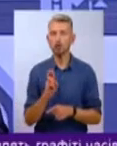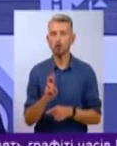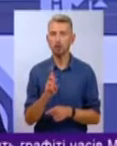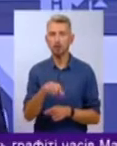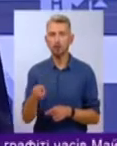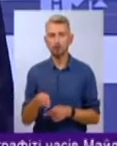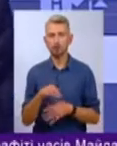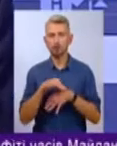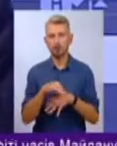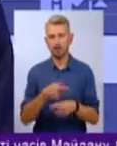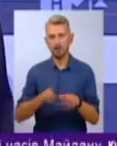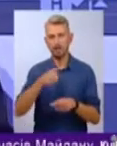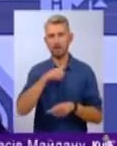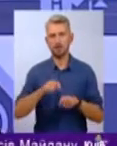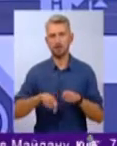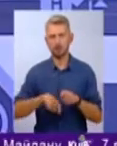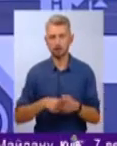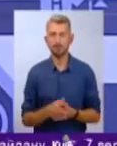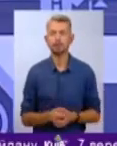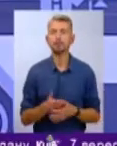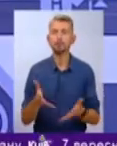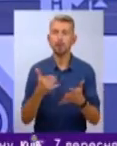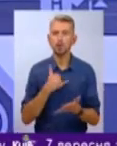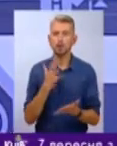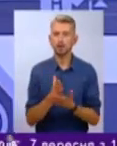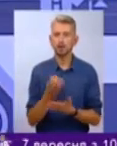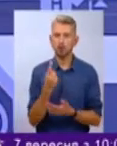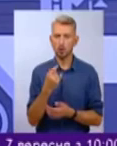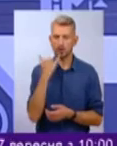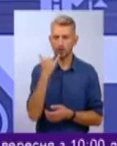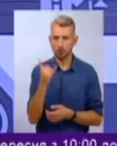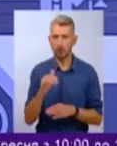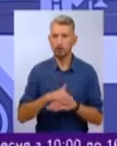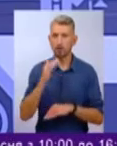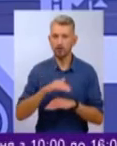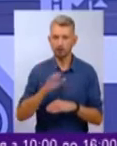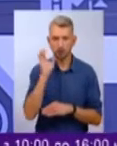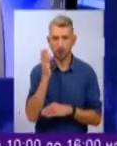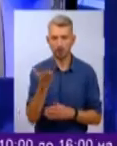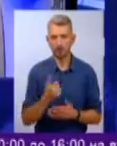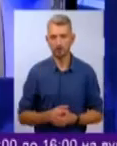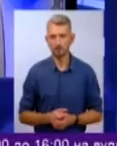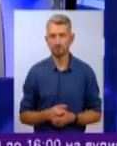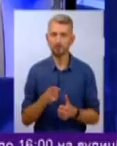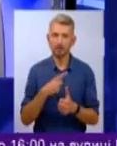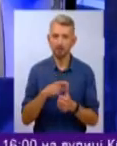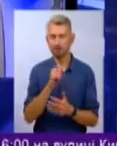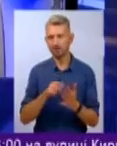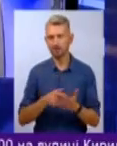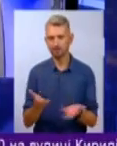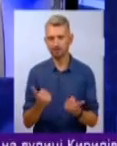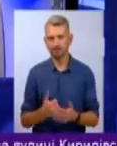вони провели цей експеримент. Зрозуміло. У нас є ще один телефонний дзвіночок. Алло, добрий вечір, ви в ефірі. Називайтеся, ставте своє